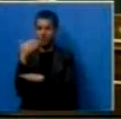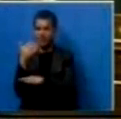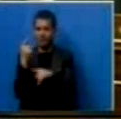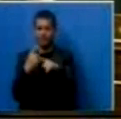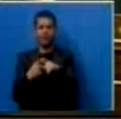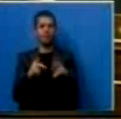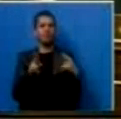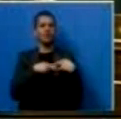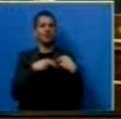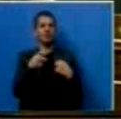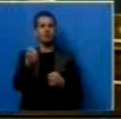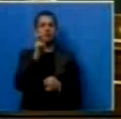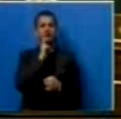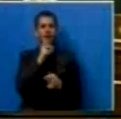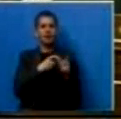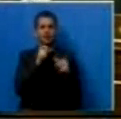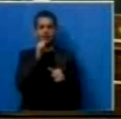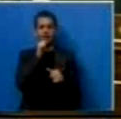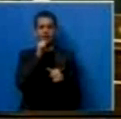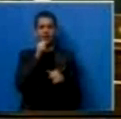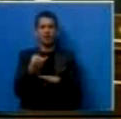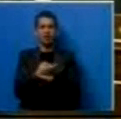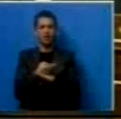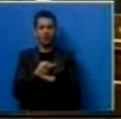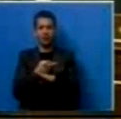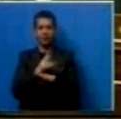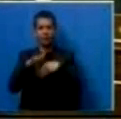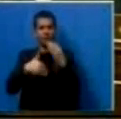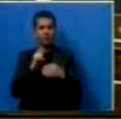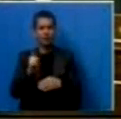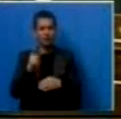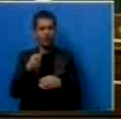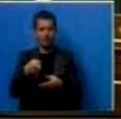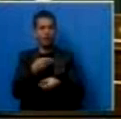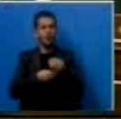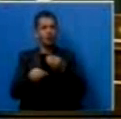morëm përgjigjen si do të largohet ndikimi shtetëror në ekonomi.